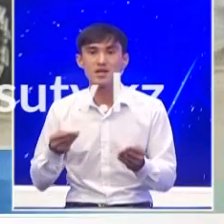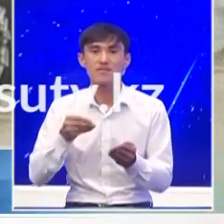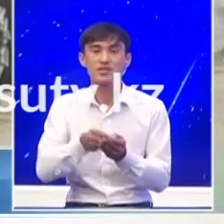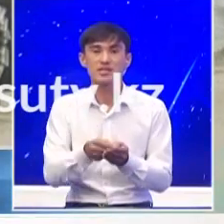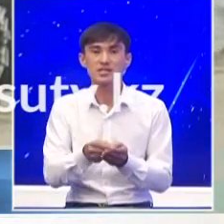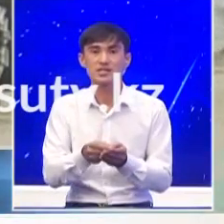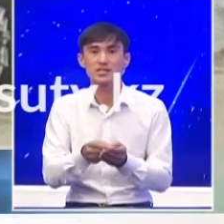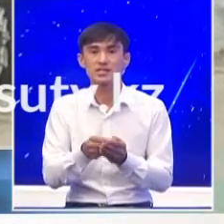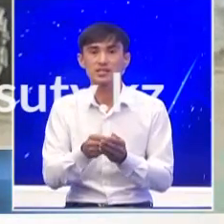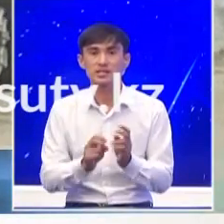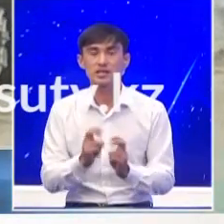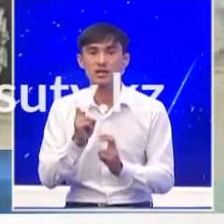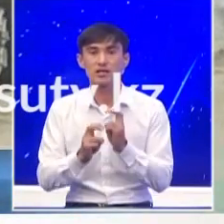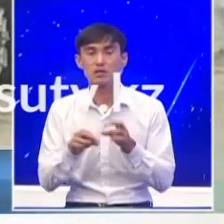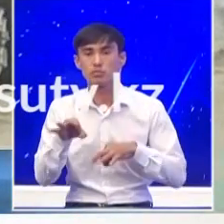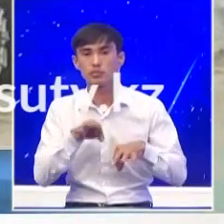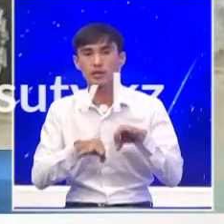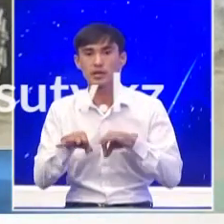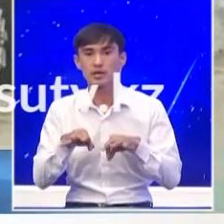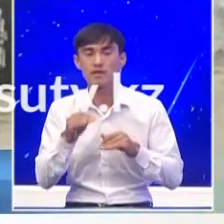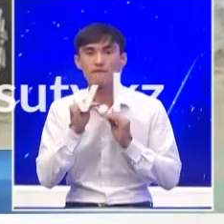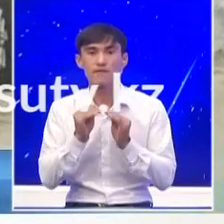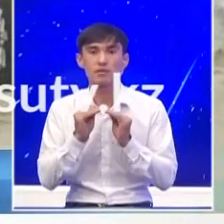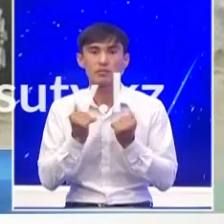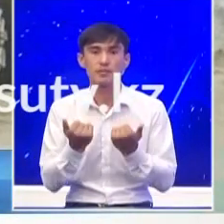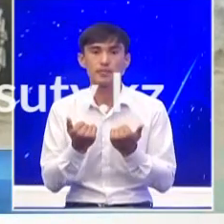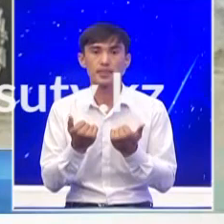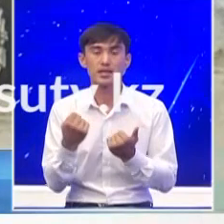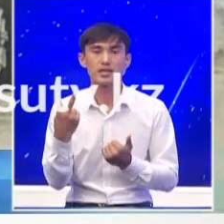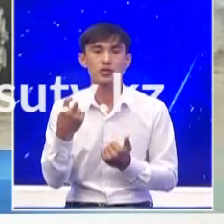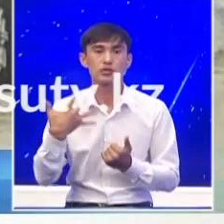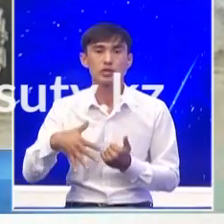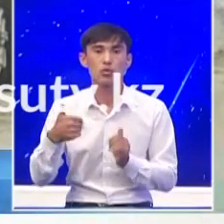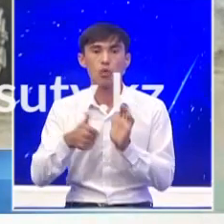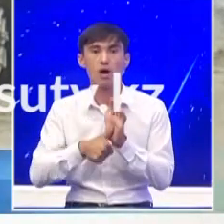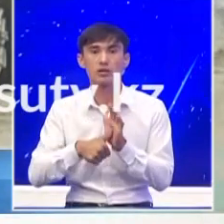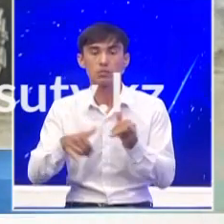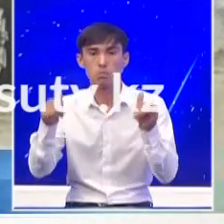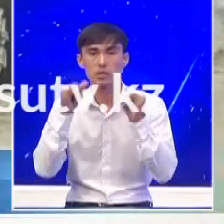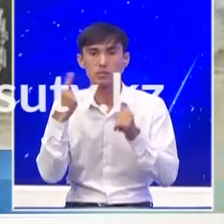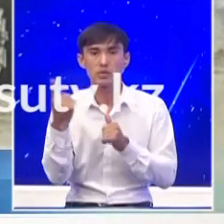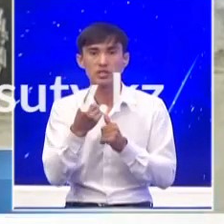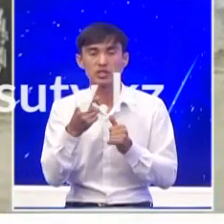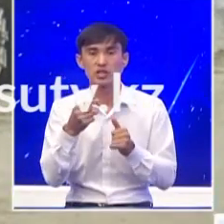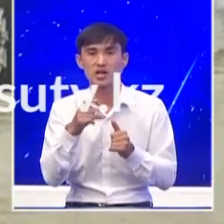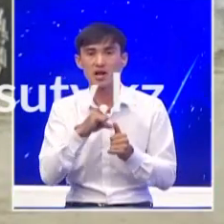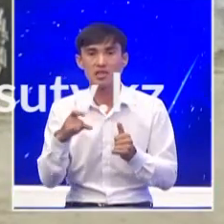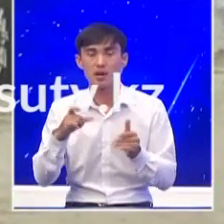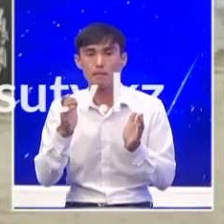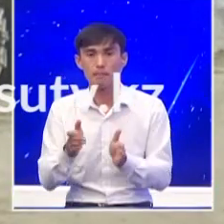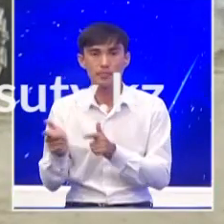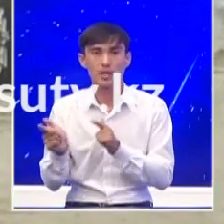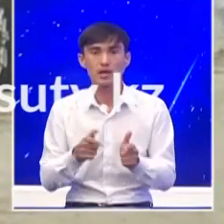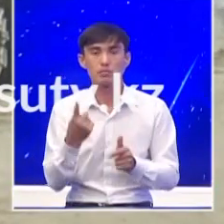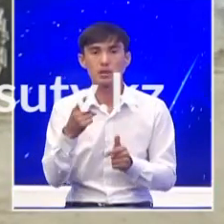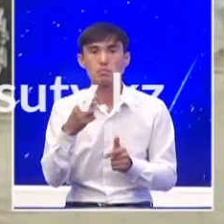не? Фирма. Қазір біз 256 басқа бірінші этабымыз дайын, инвестициялық 1 миллиард